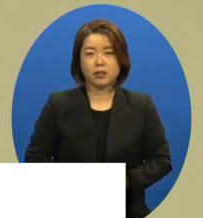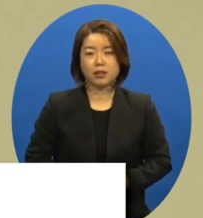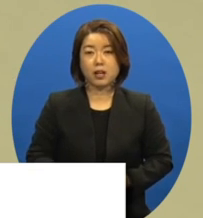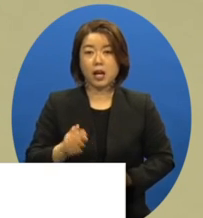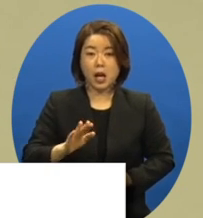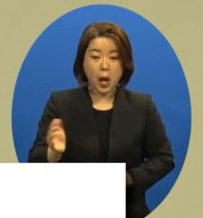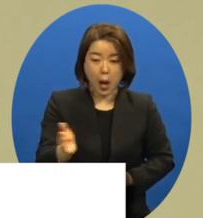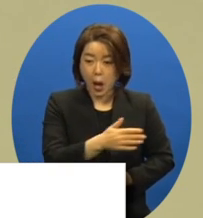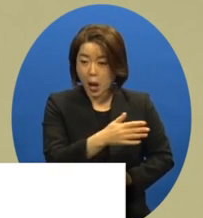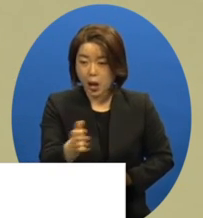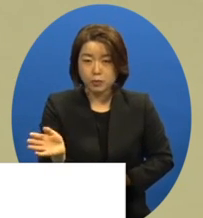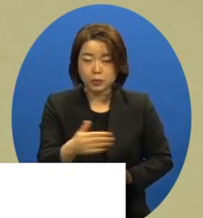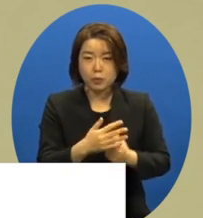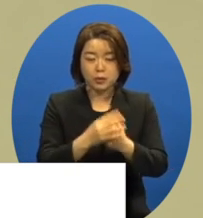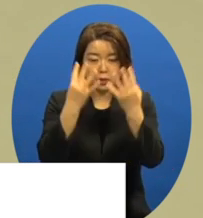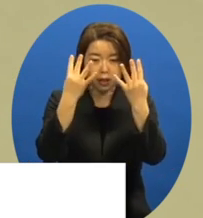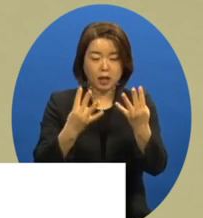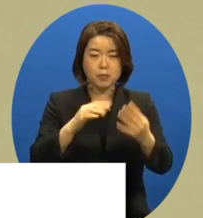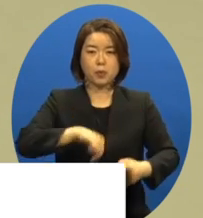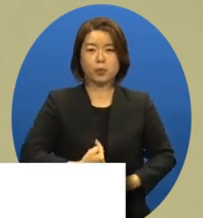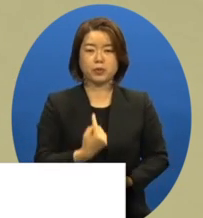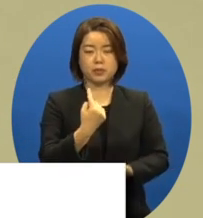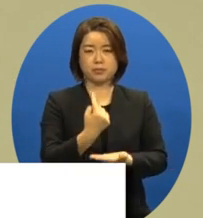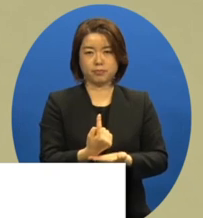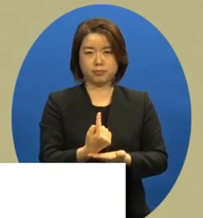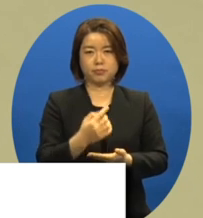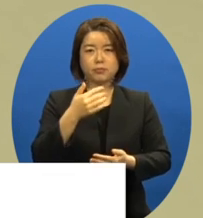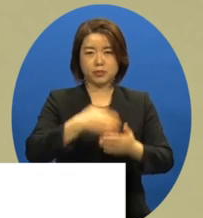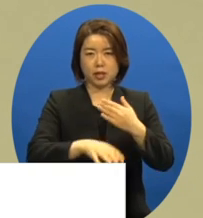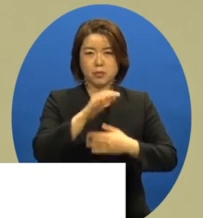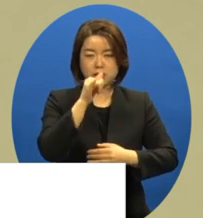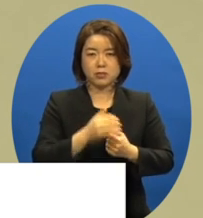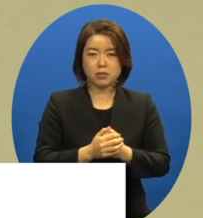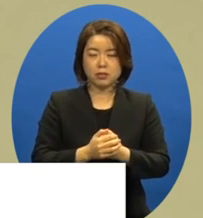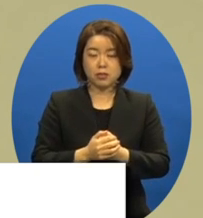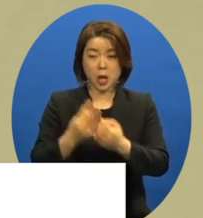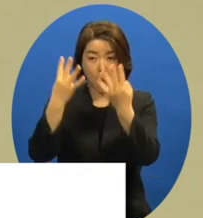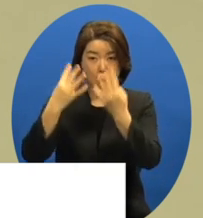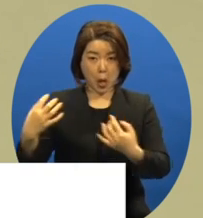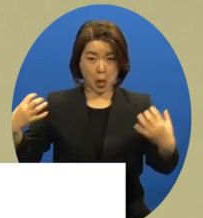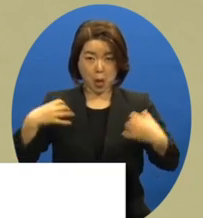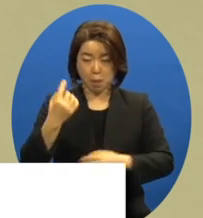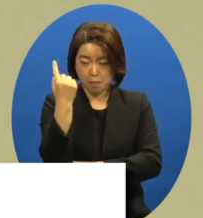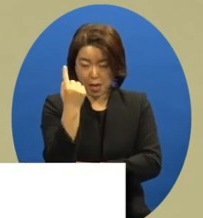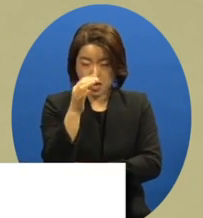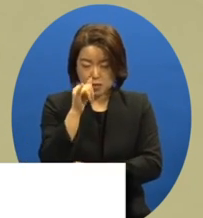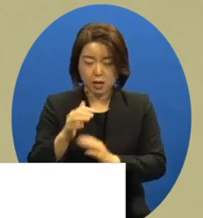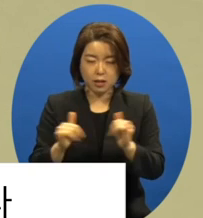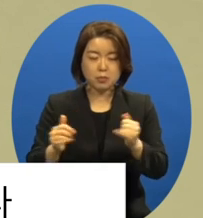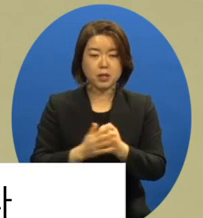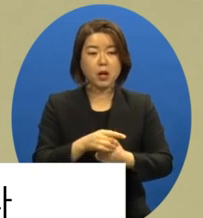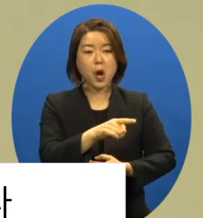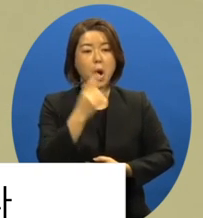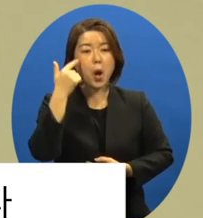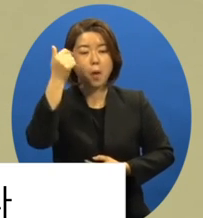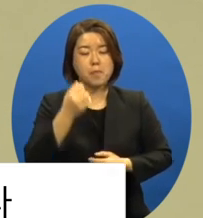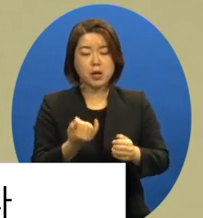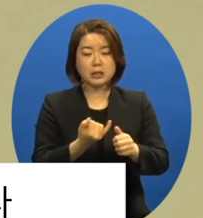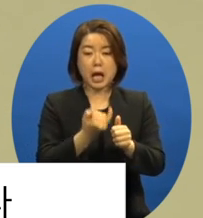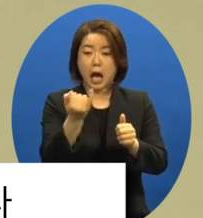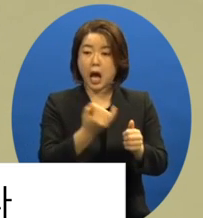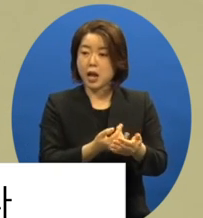아무도 없는 감옥에 혼자 있었습니다. 교도소 당국에서 그 범브란트 목사님 아내에게